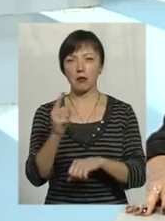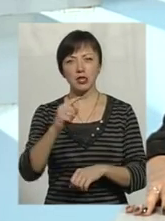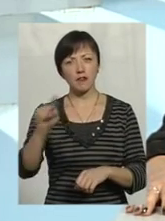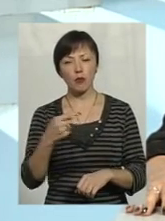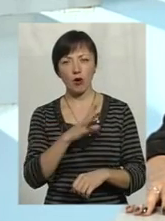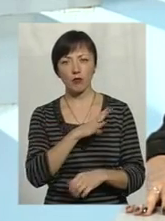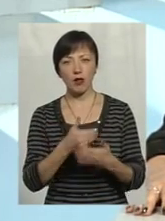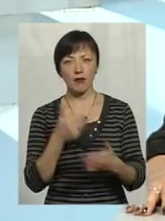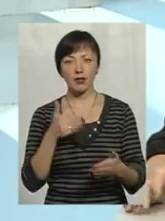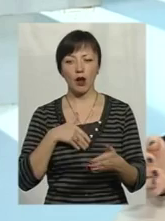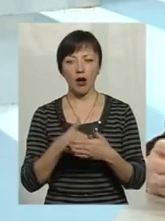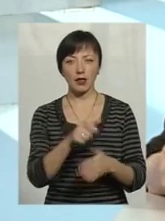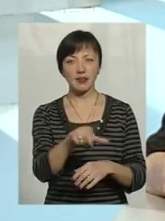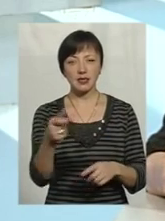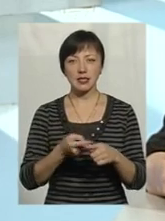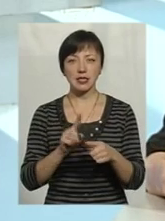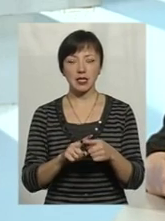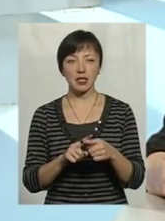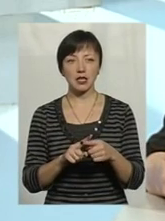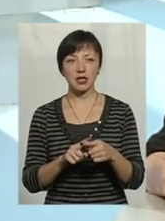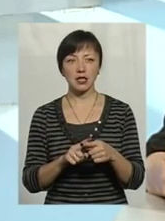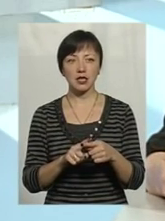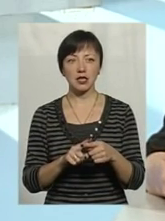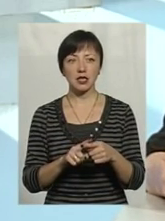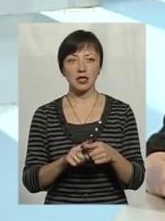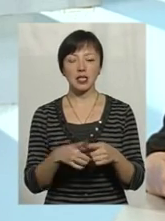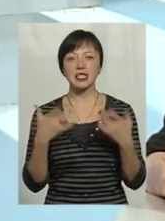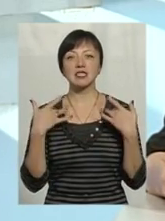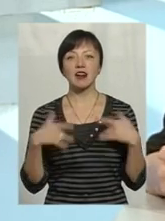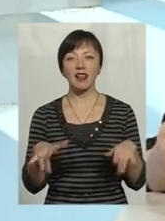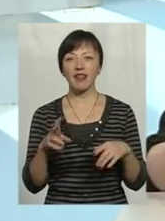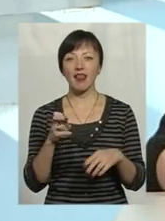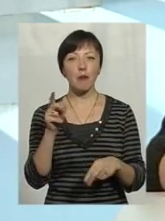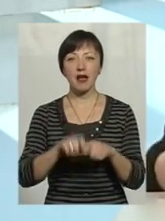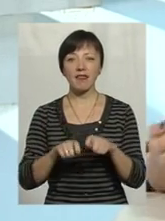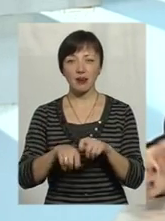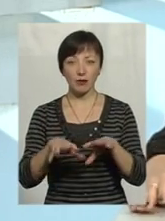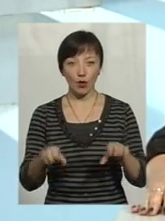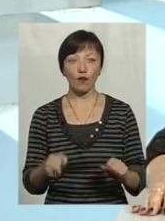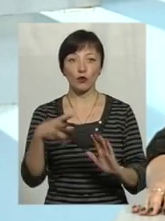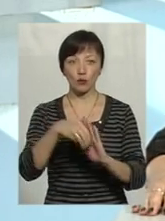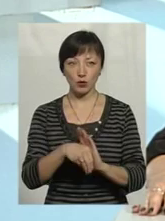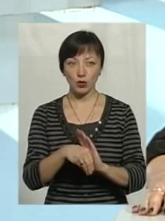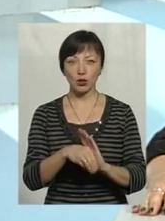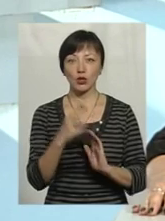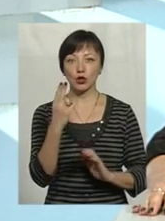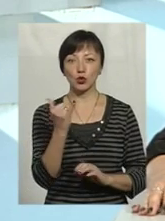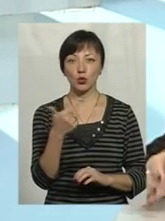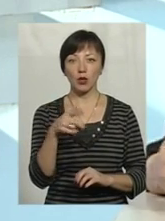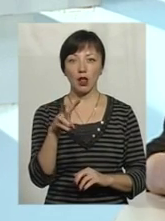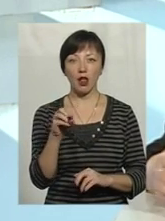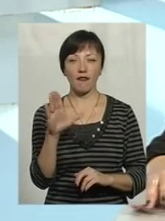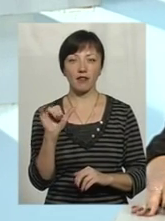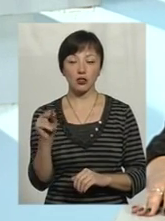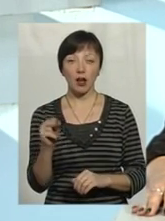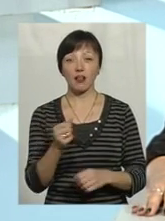була від громадськості – це звільнити недолюстрованих посадовців. До речі, в тому числі і пана Цуглевича. Так?